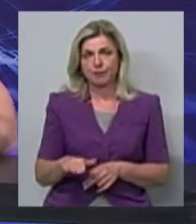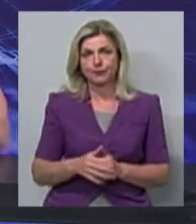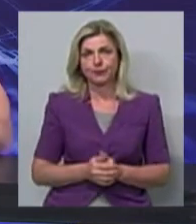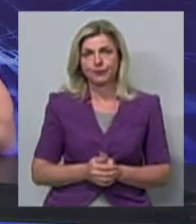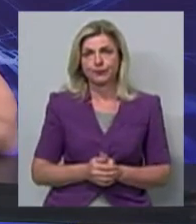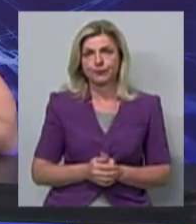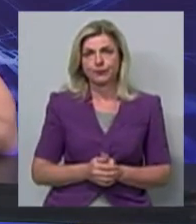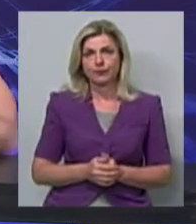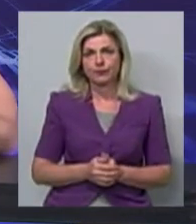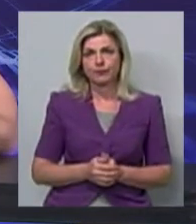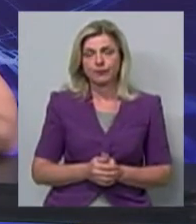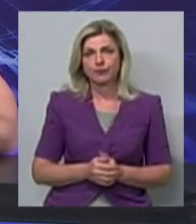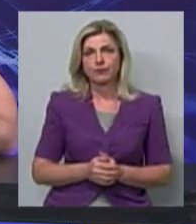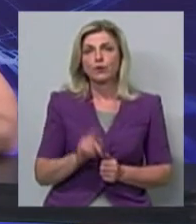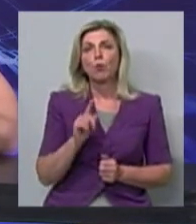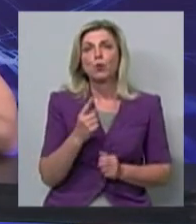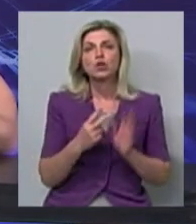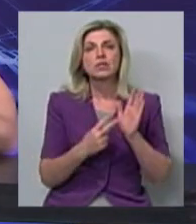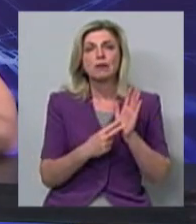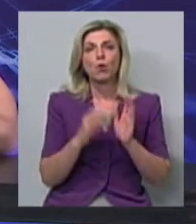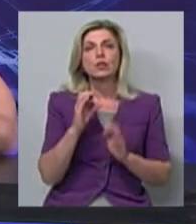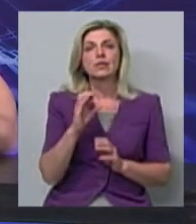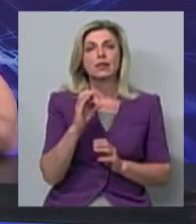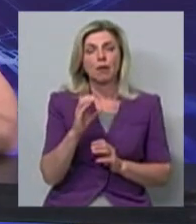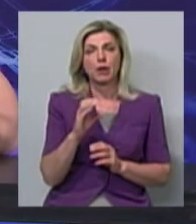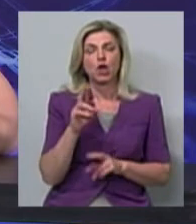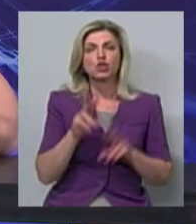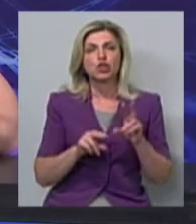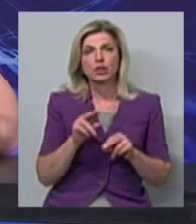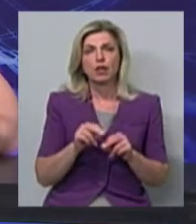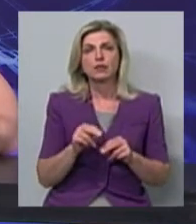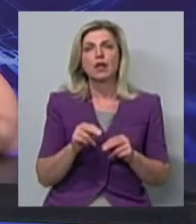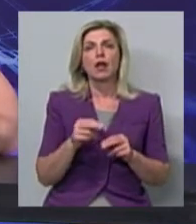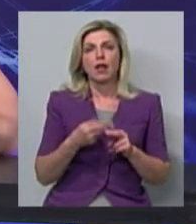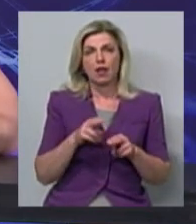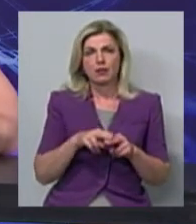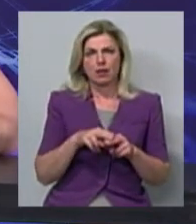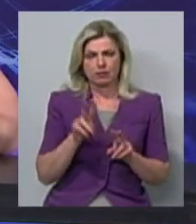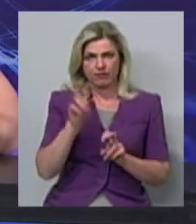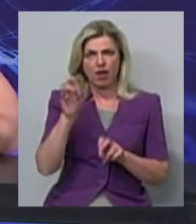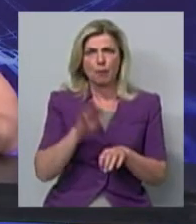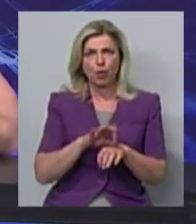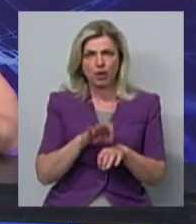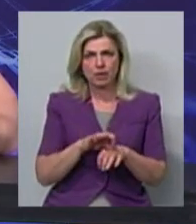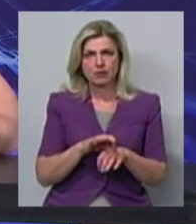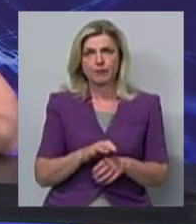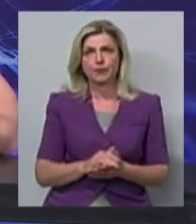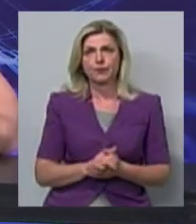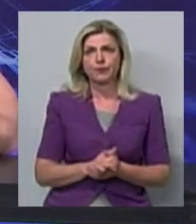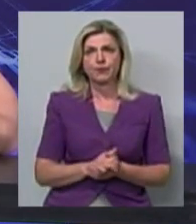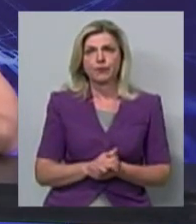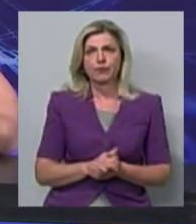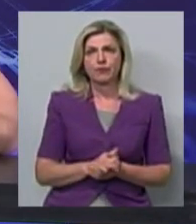кстати, 7 сентября считается днем миопатии Дюшена? В